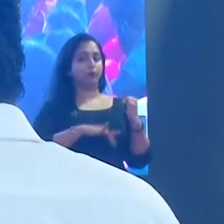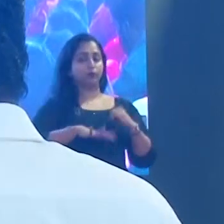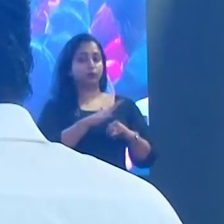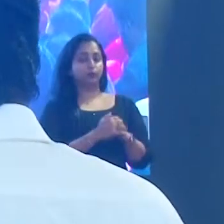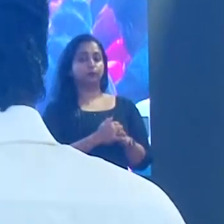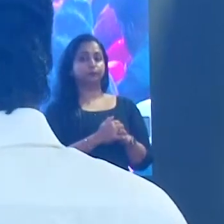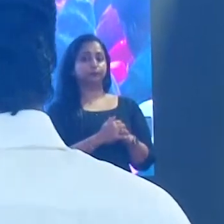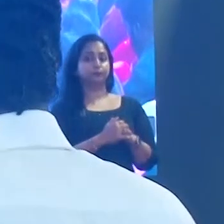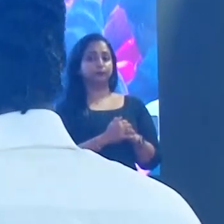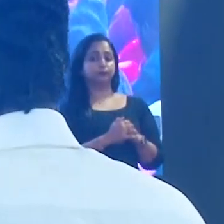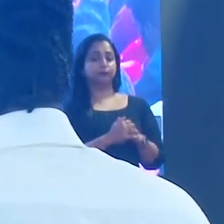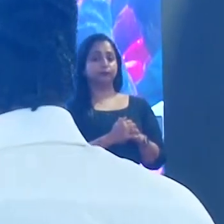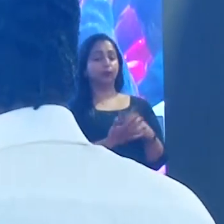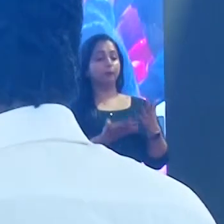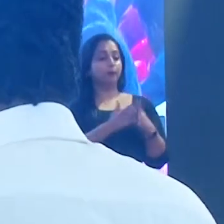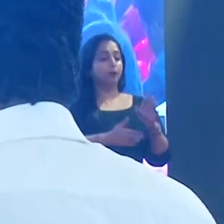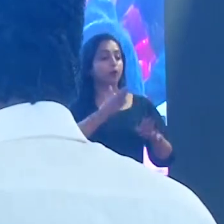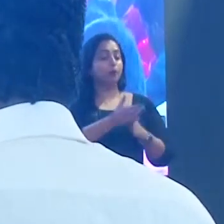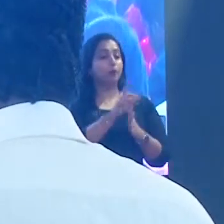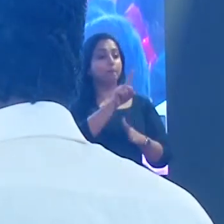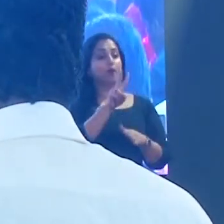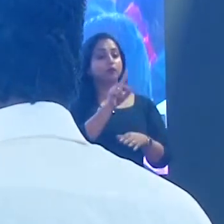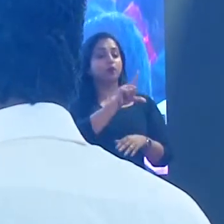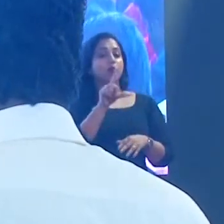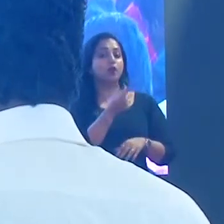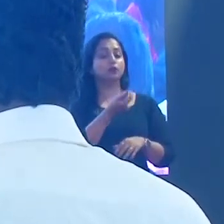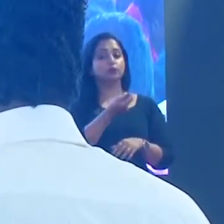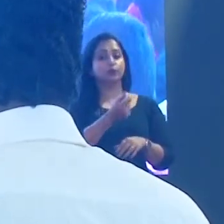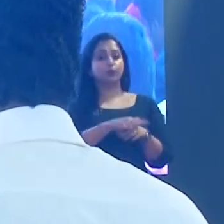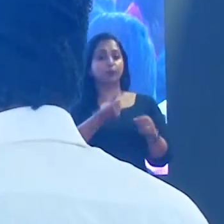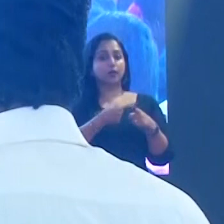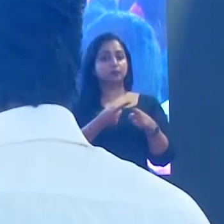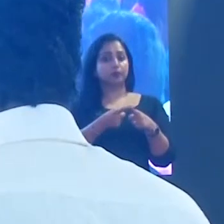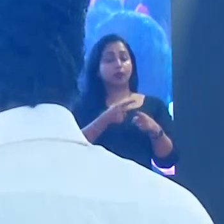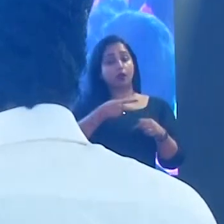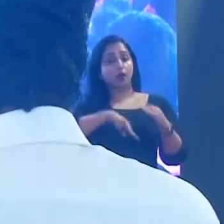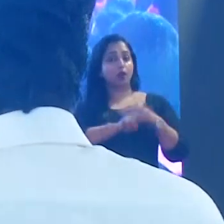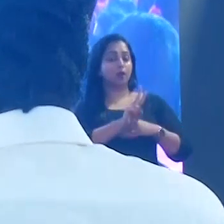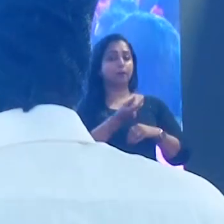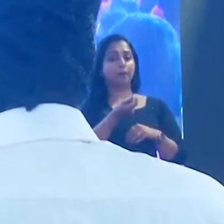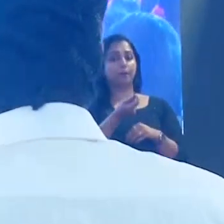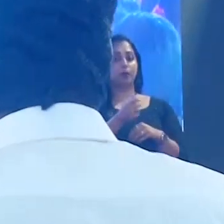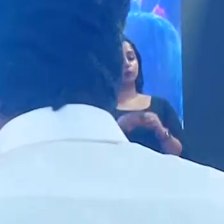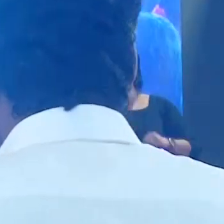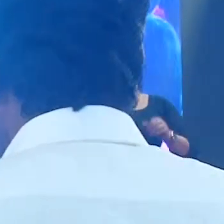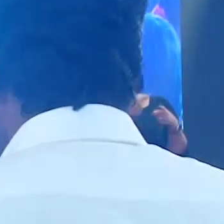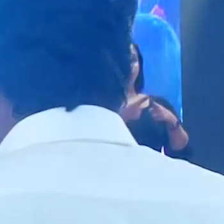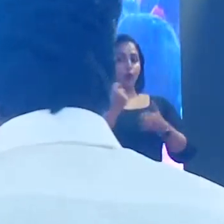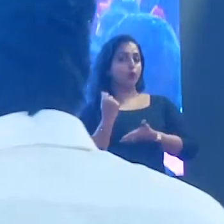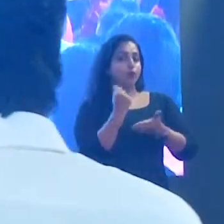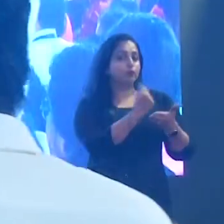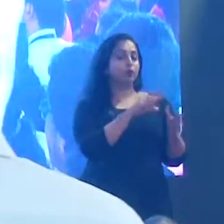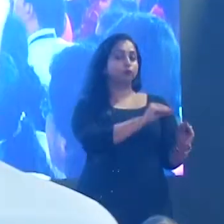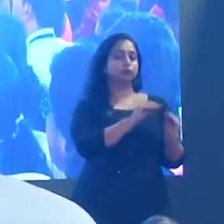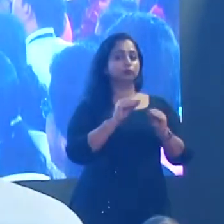വരുമ്പോൾ റിവിഷനിലേക്ക് പോകുന്ന ഘട്ടത്തിൽ ഈ 1,200,000 നൽകിയ തുകതിനേക്കാട്ടും അതിൻ്റെ ഇരട്ടി തുക ഫണ്ട് നീക്കി വെക്കേണ്ട